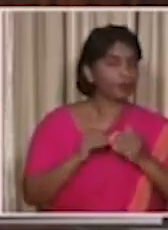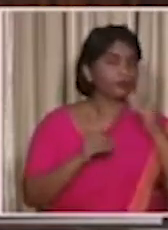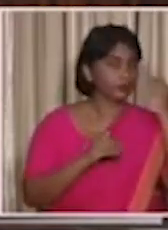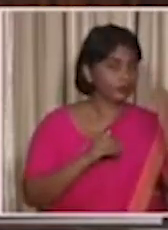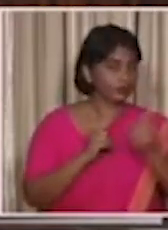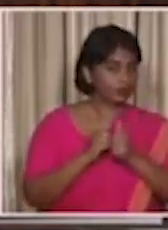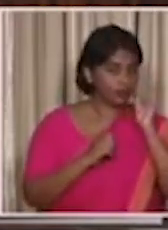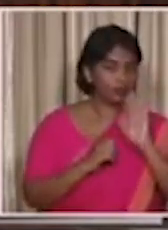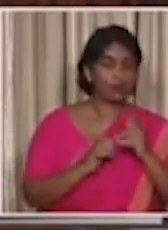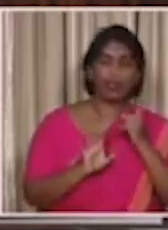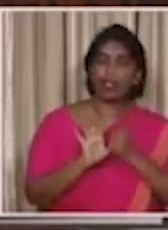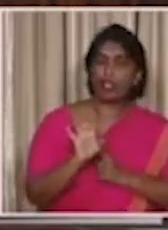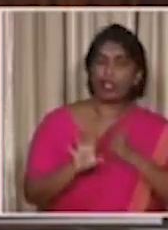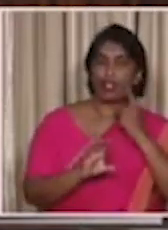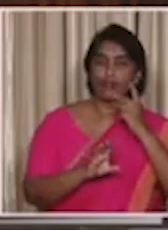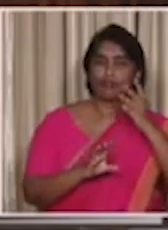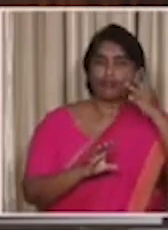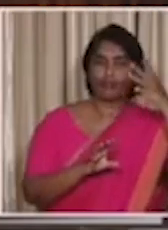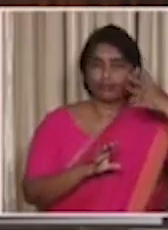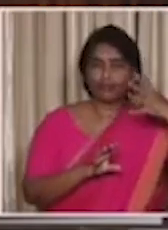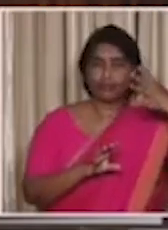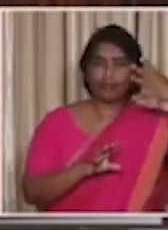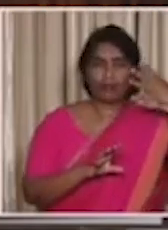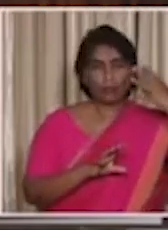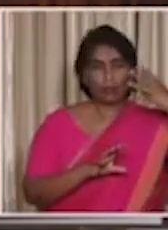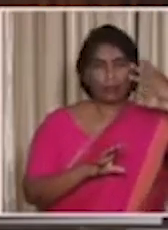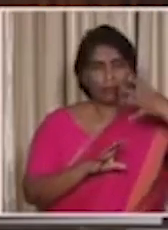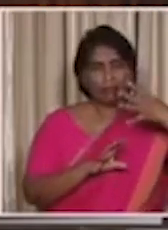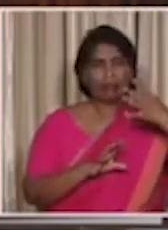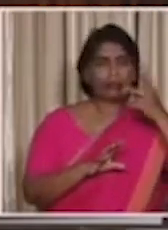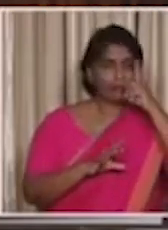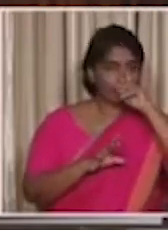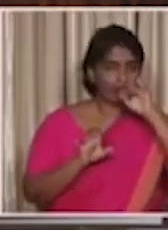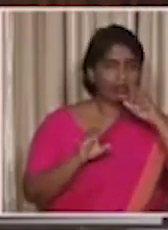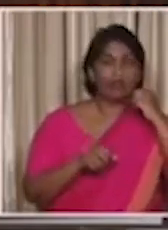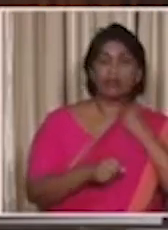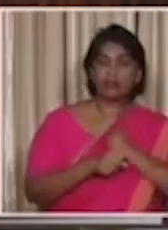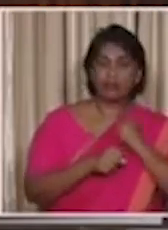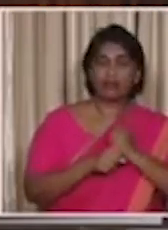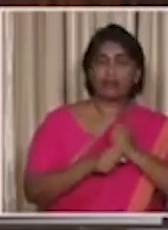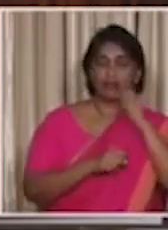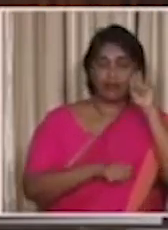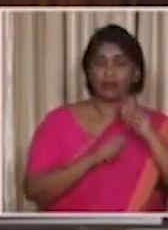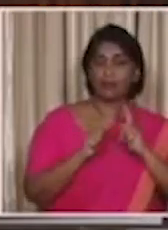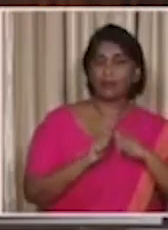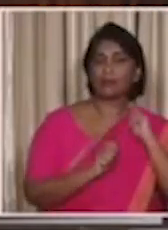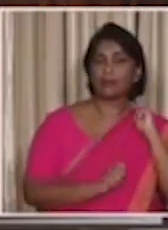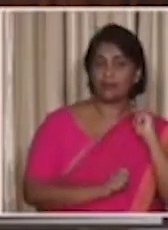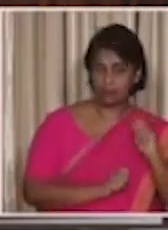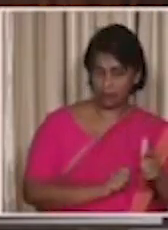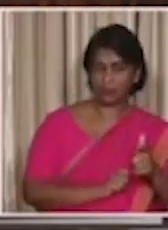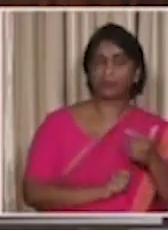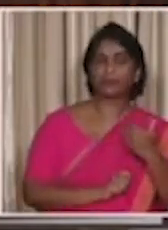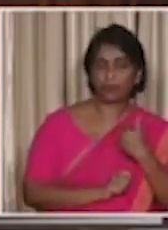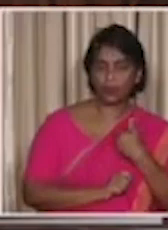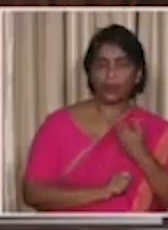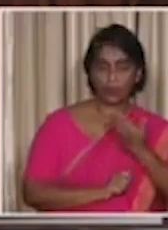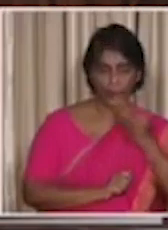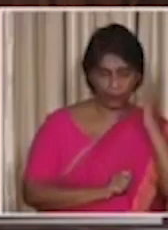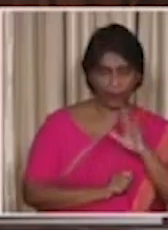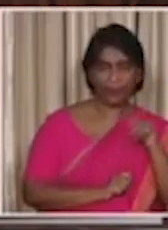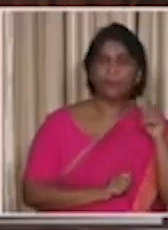ගියොත් අවුරුද්දේ 3වෙනි 4වෙනි කාර්තු වෙද්දී රජයේ සේවකයන්ට වැඩිපුර දීමනාවක් ලබා දෙන්න අපට